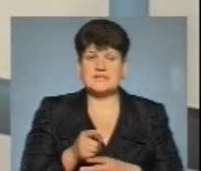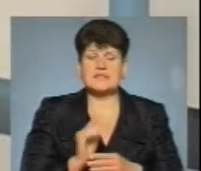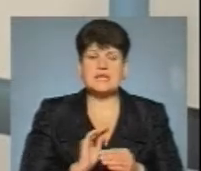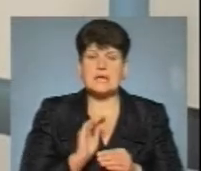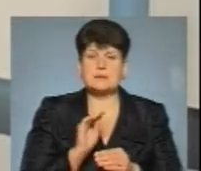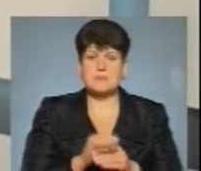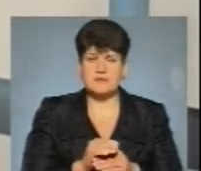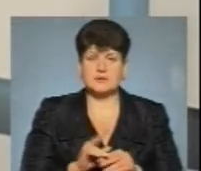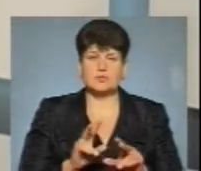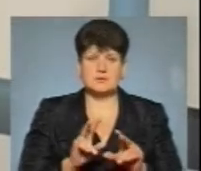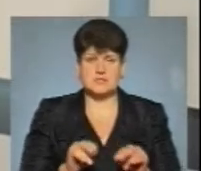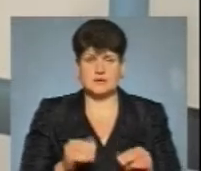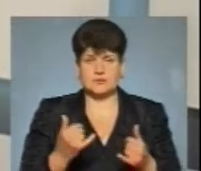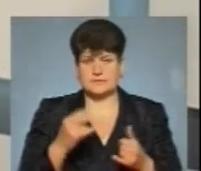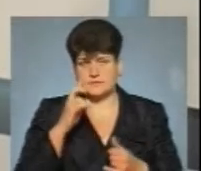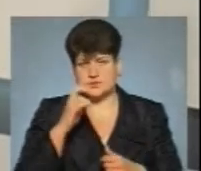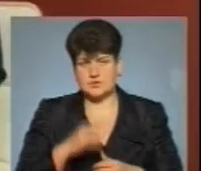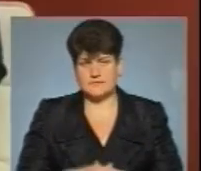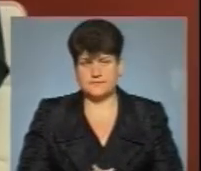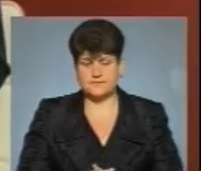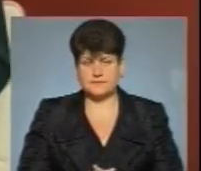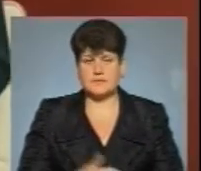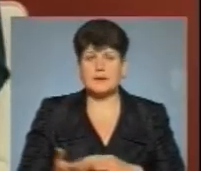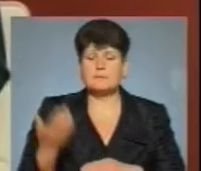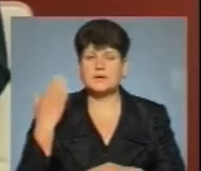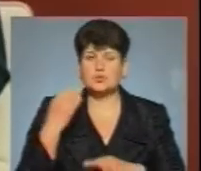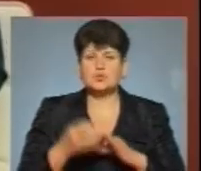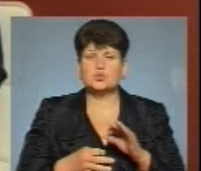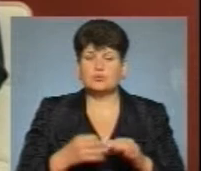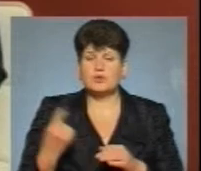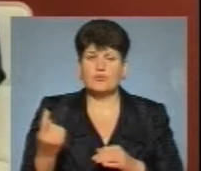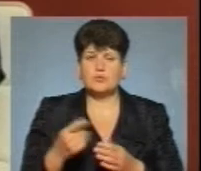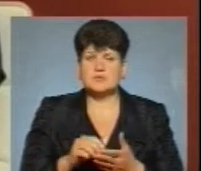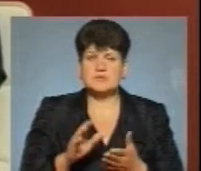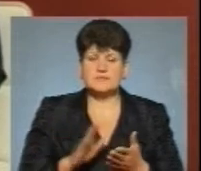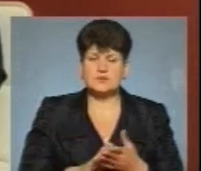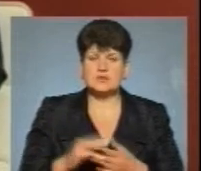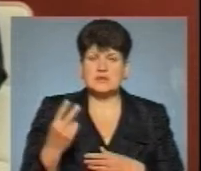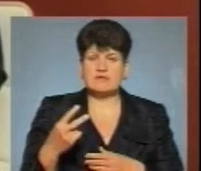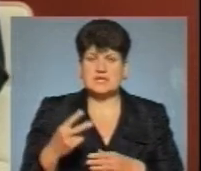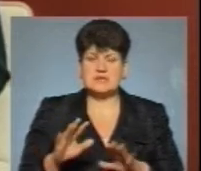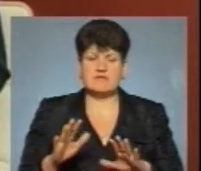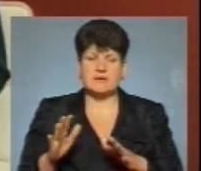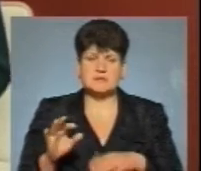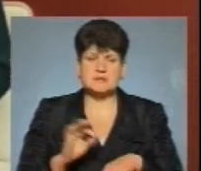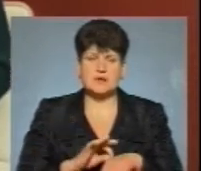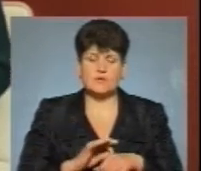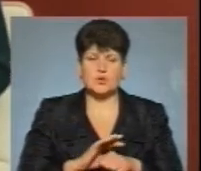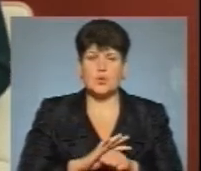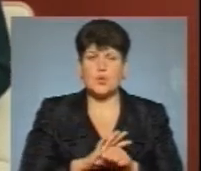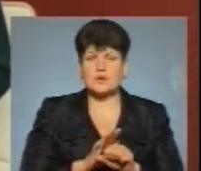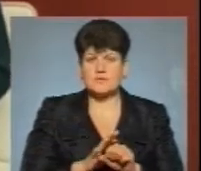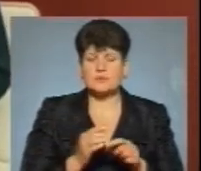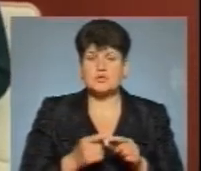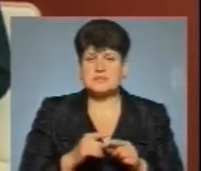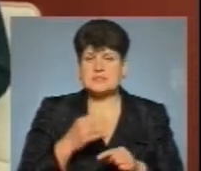які гарантує сьогодні держава. Минулої доби в області зафіксували 20 випадків захворювання на коронавірус. Про